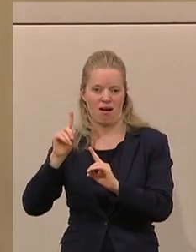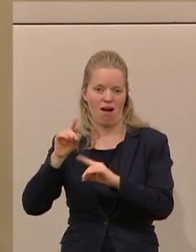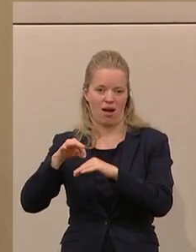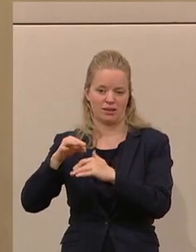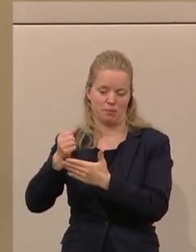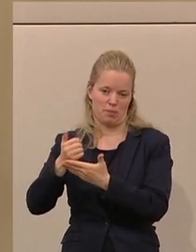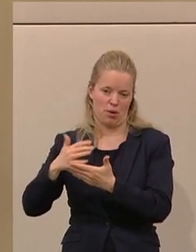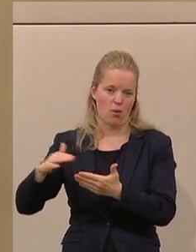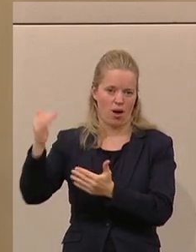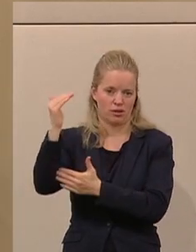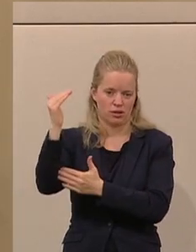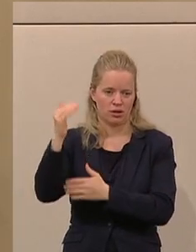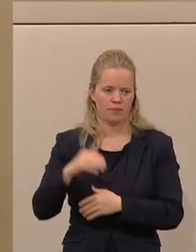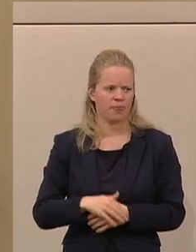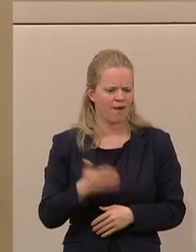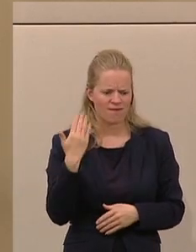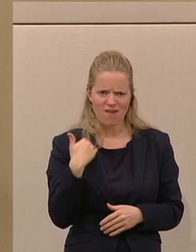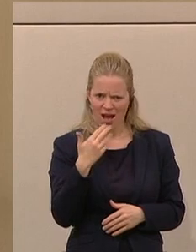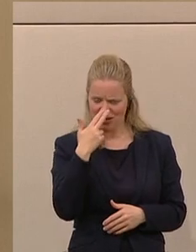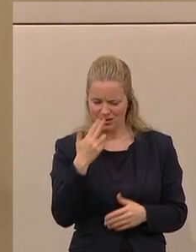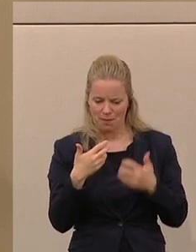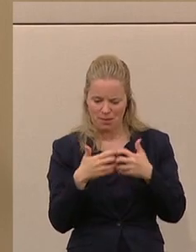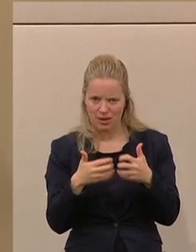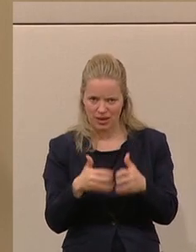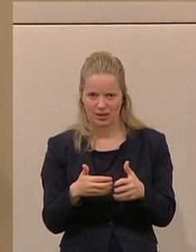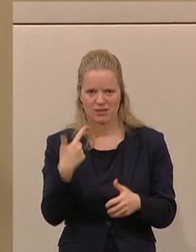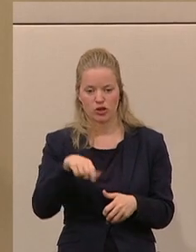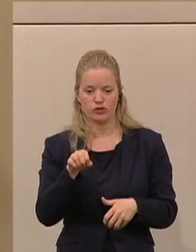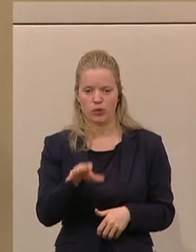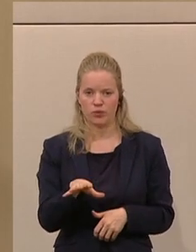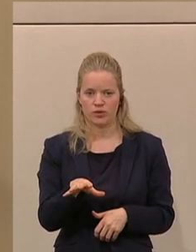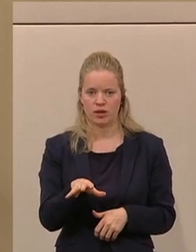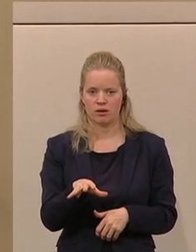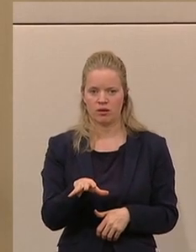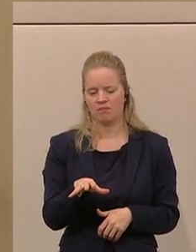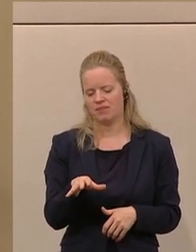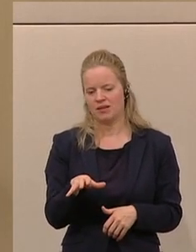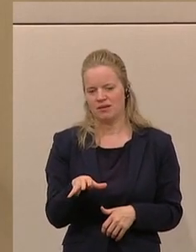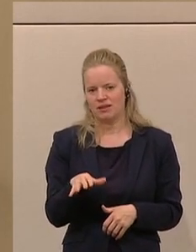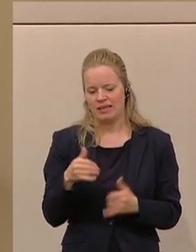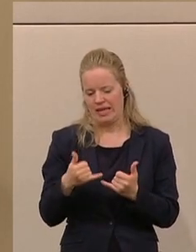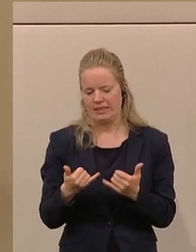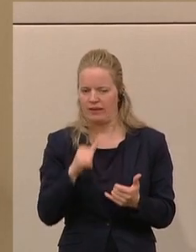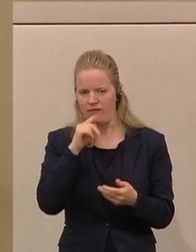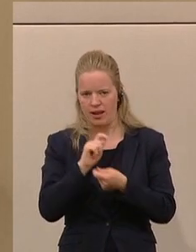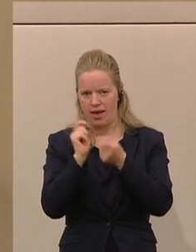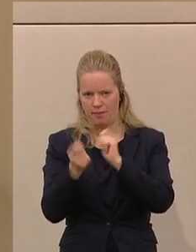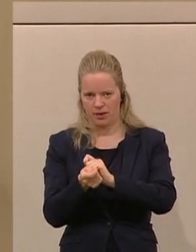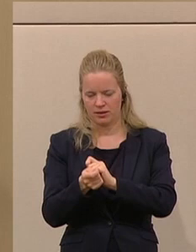aus dem grünen Bericht, ich habe mir die Zahl rausgesucht, 2015, es wird sich nicht viel anders geändert haben,